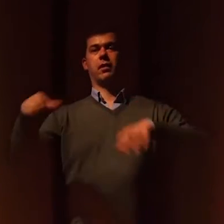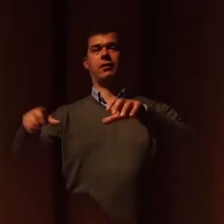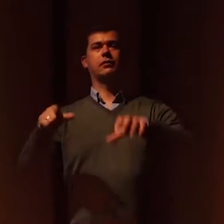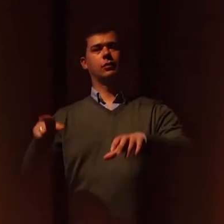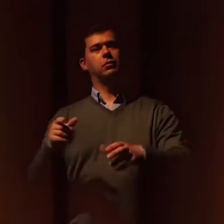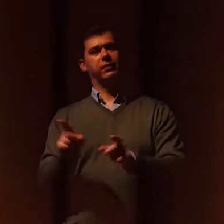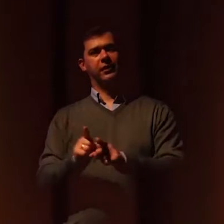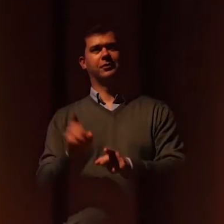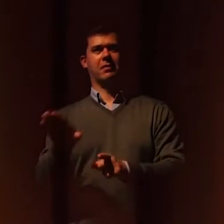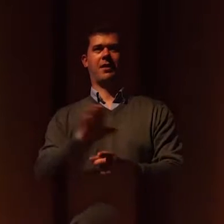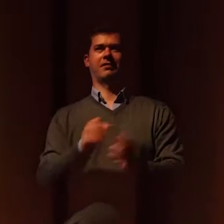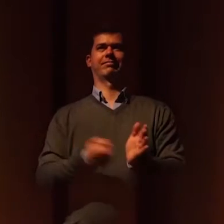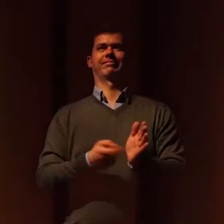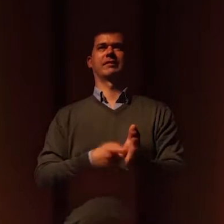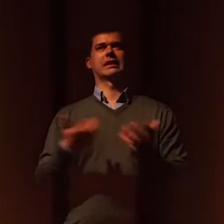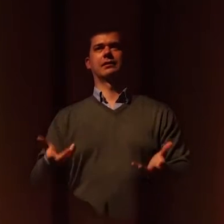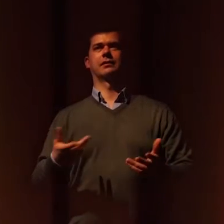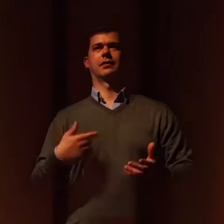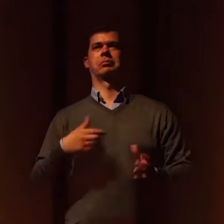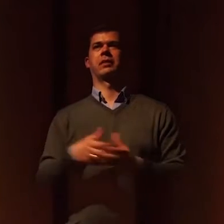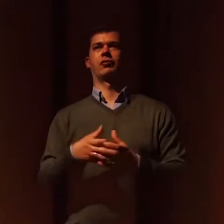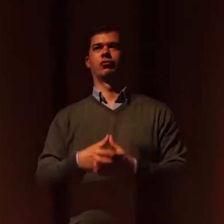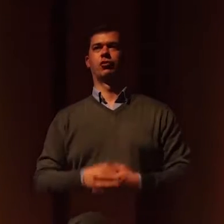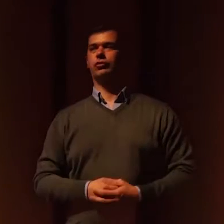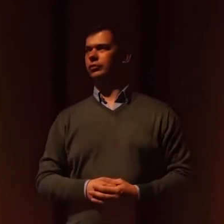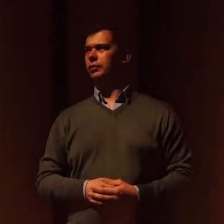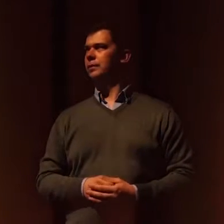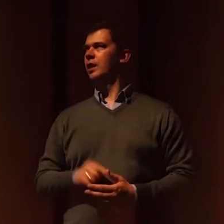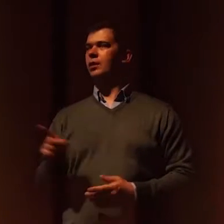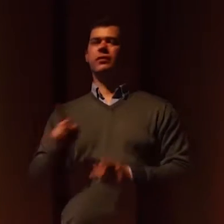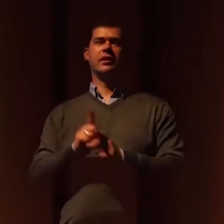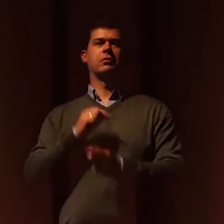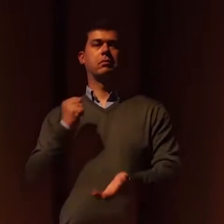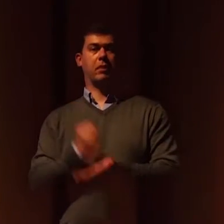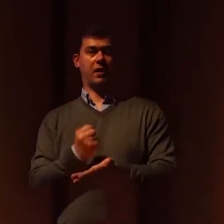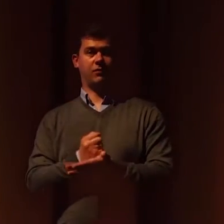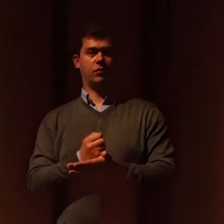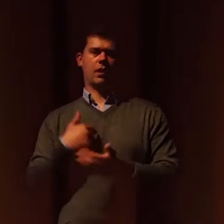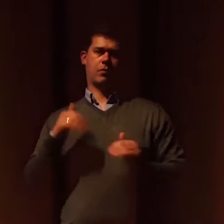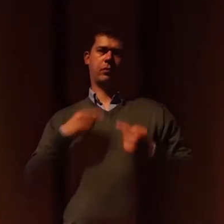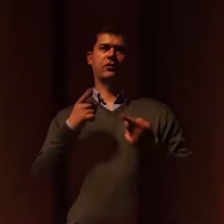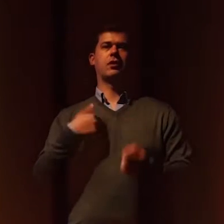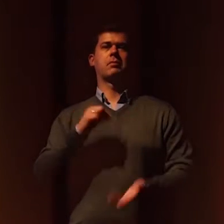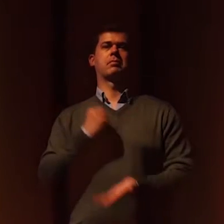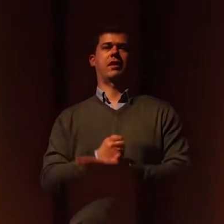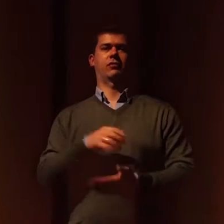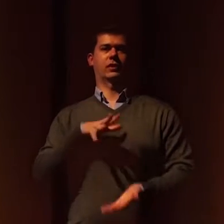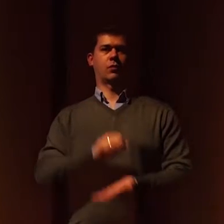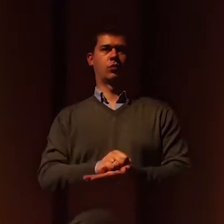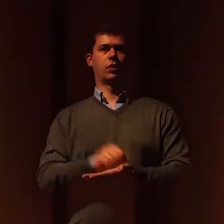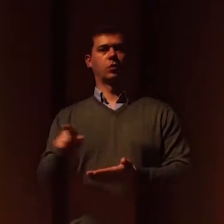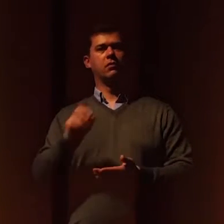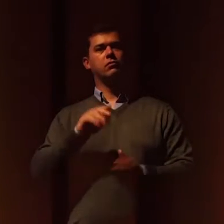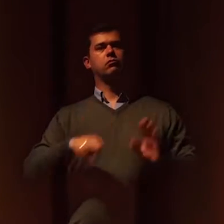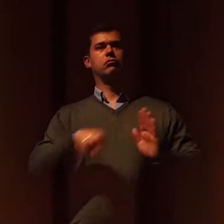tutaj problem ze spełnieniem tego warunku prawo z drugiej strony jako prawniczka powiem ma to do siebie że stawia pewne